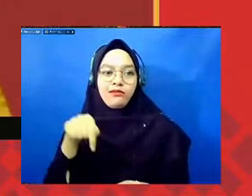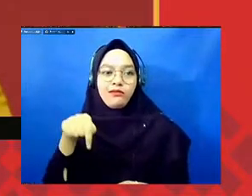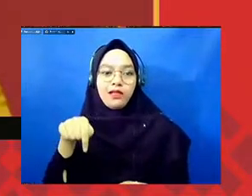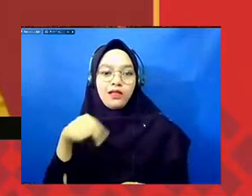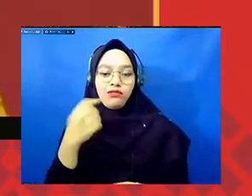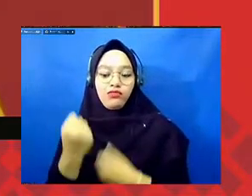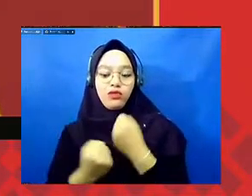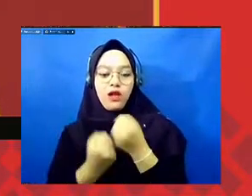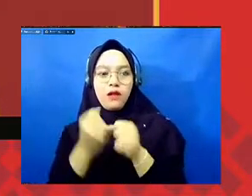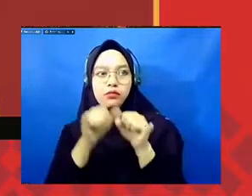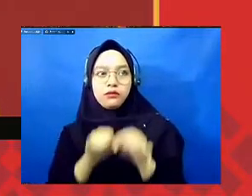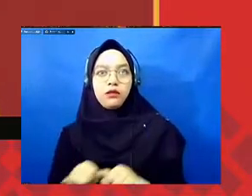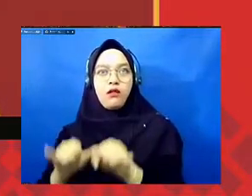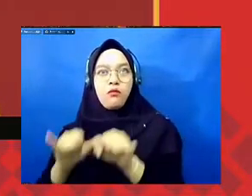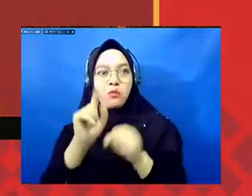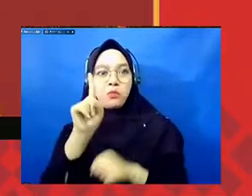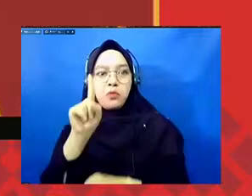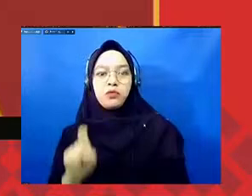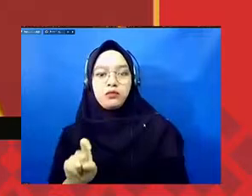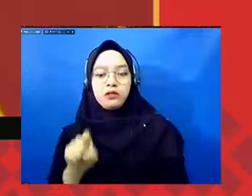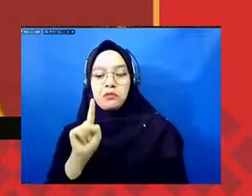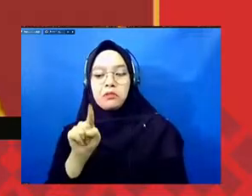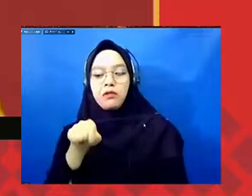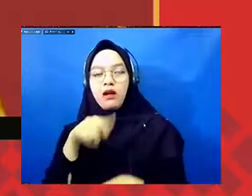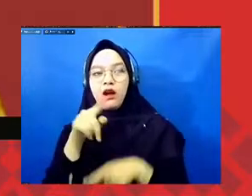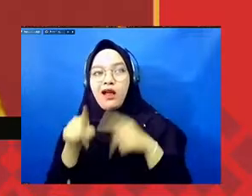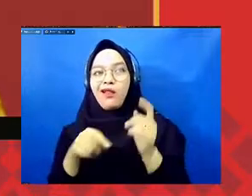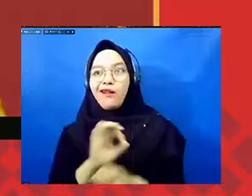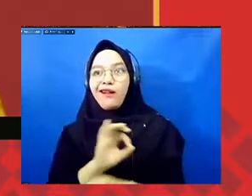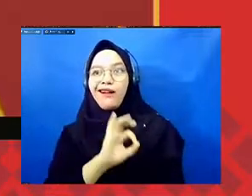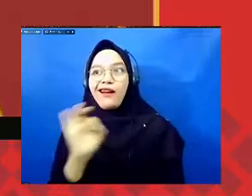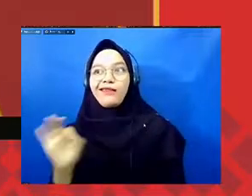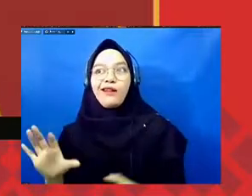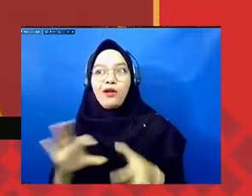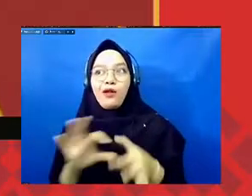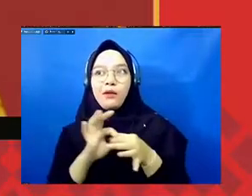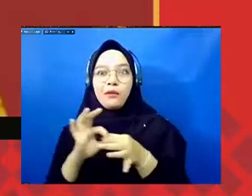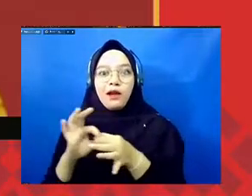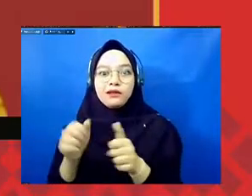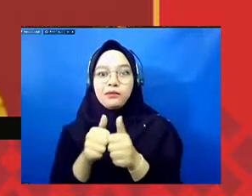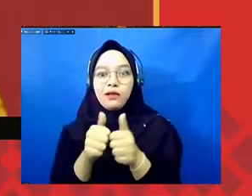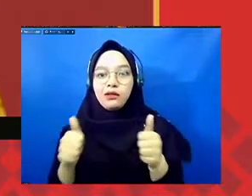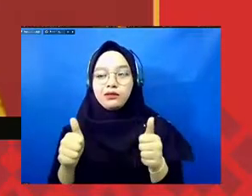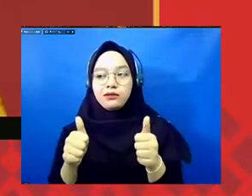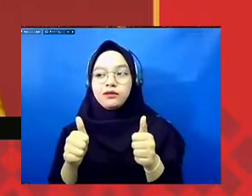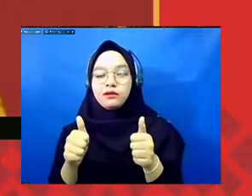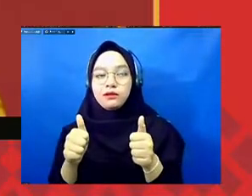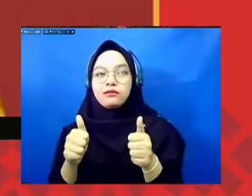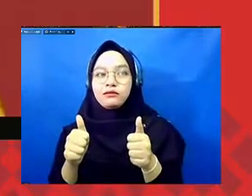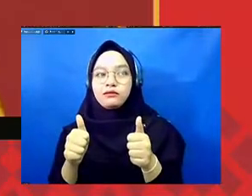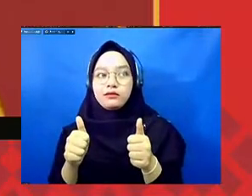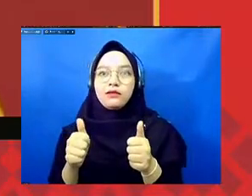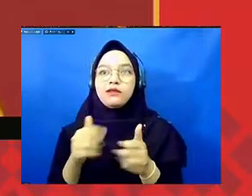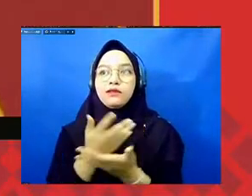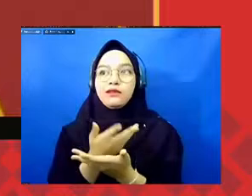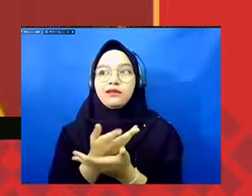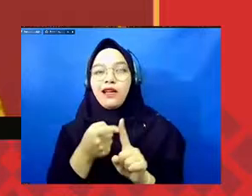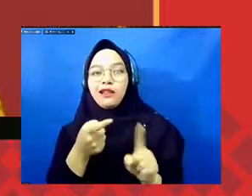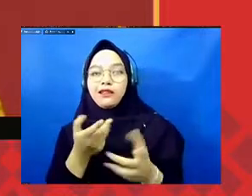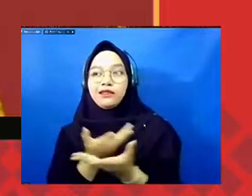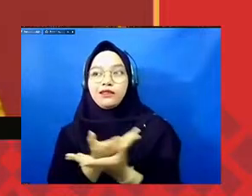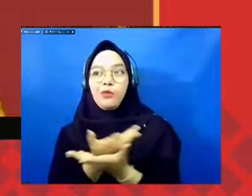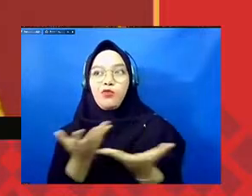akan tercapai tanpa ada kolaborasi yang bagus antara semua pihak, antara semua